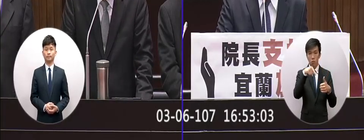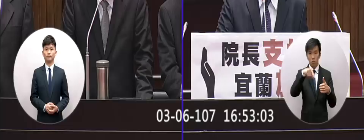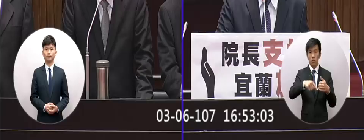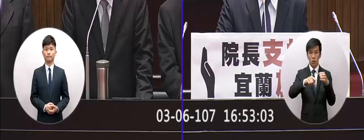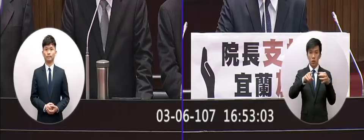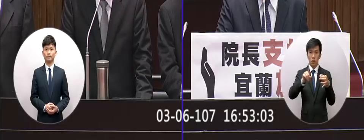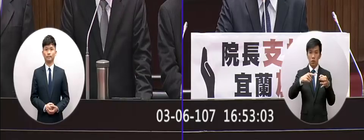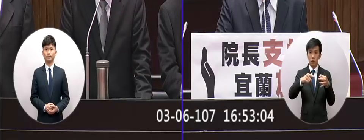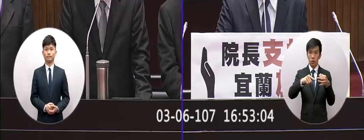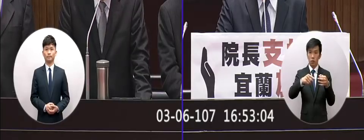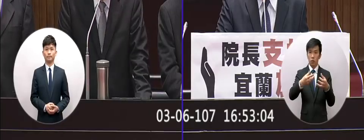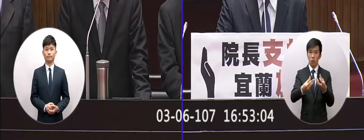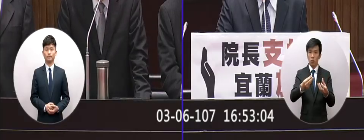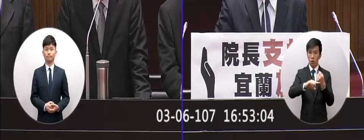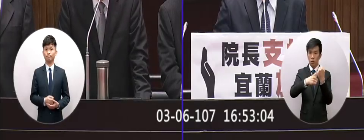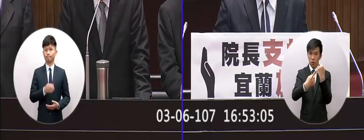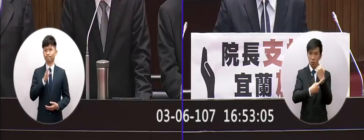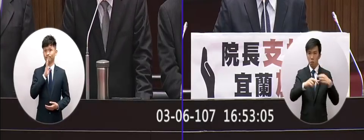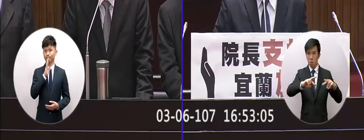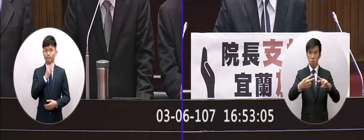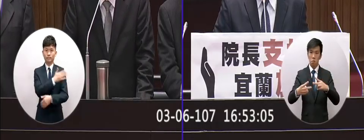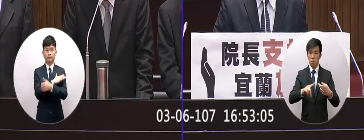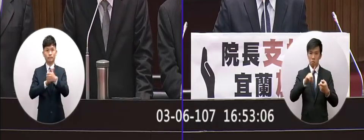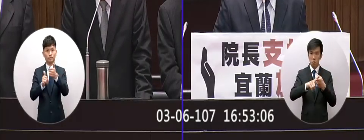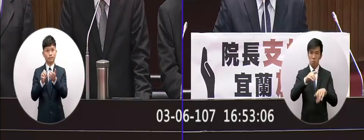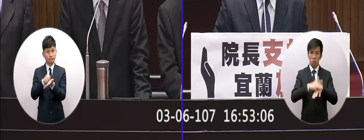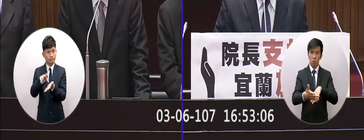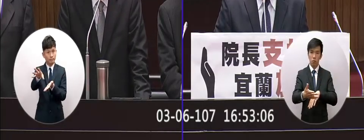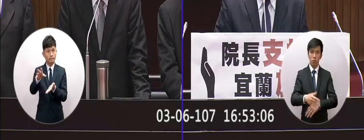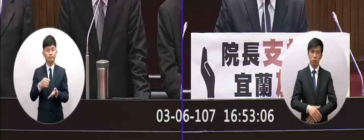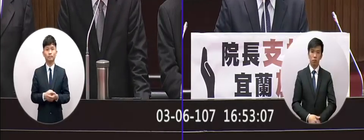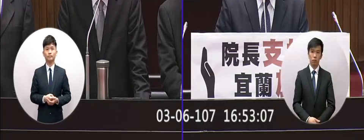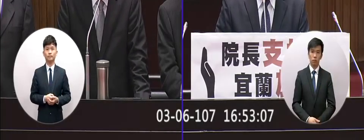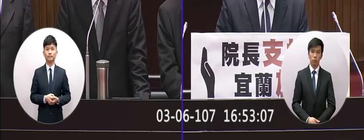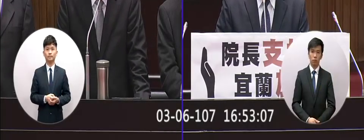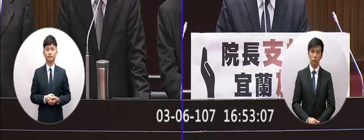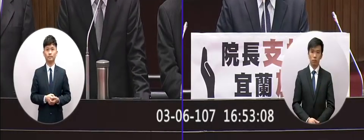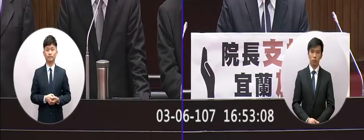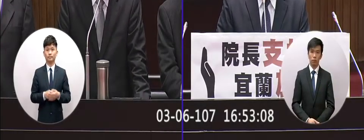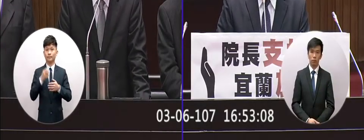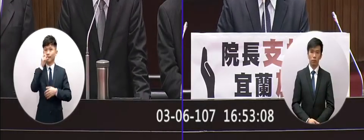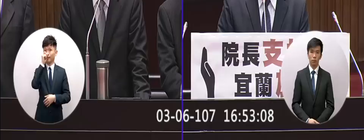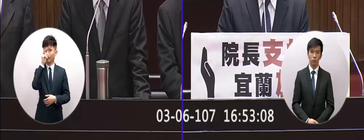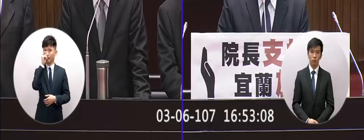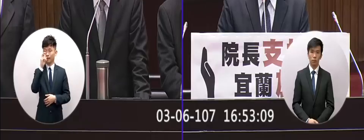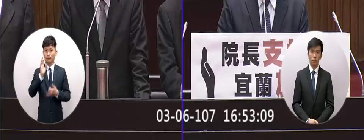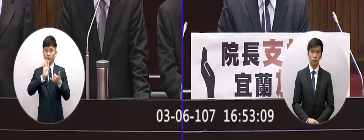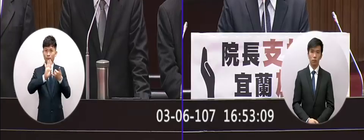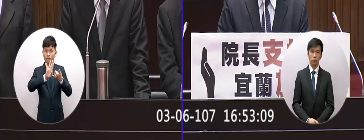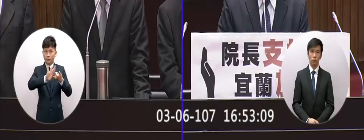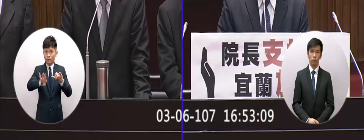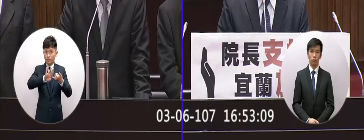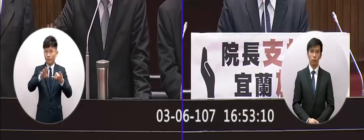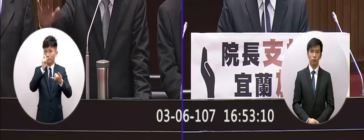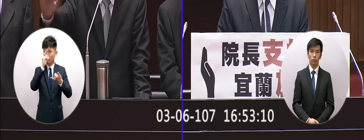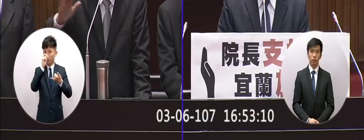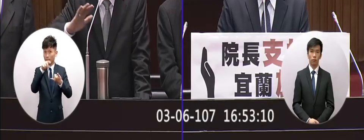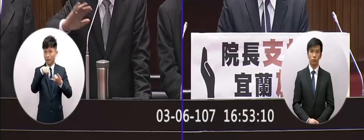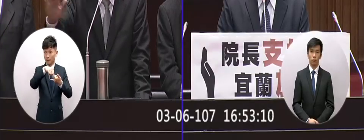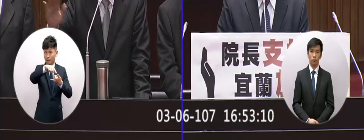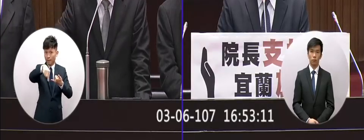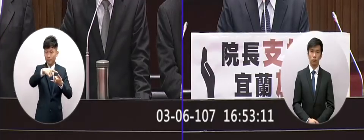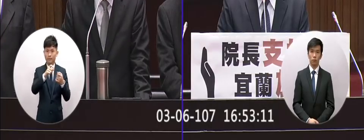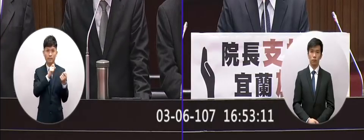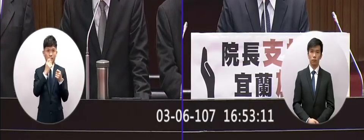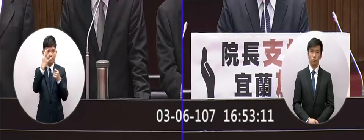一个修正？ 是跟陈委员报告哈，其实宜兰呐哈，东部特别是宜兰，那么这